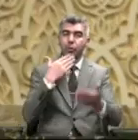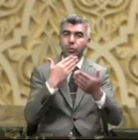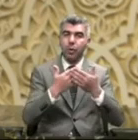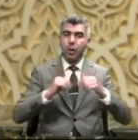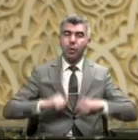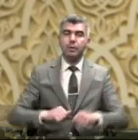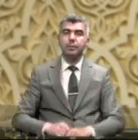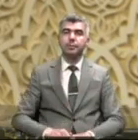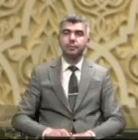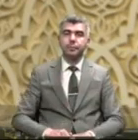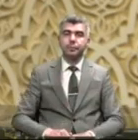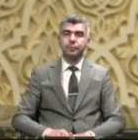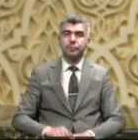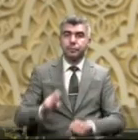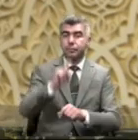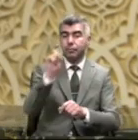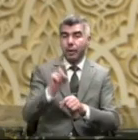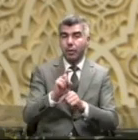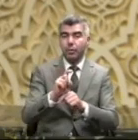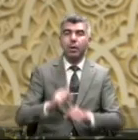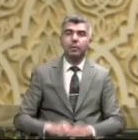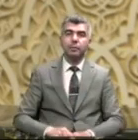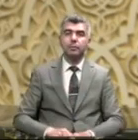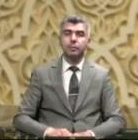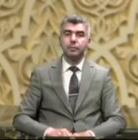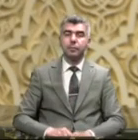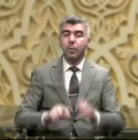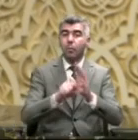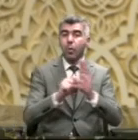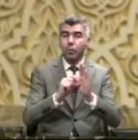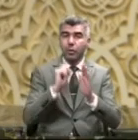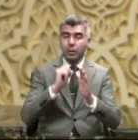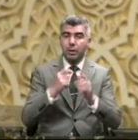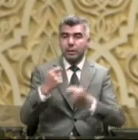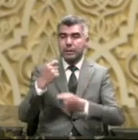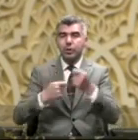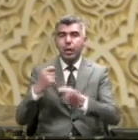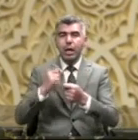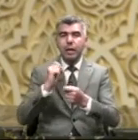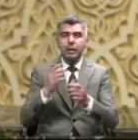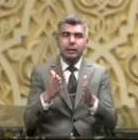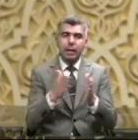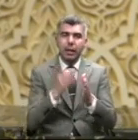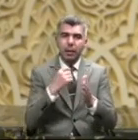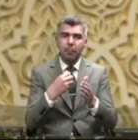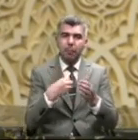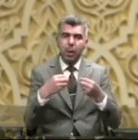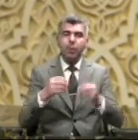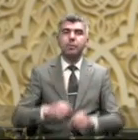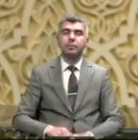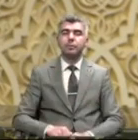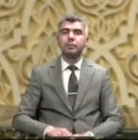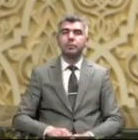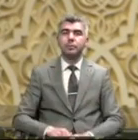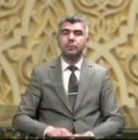سيد الوزير وامروا للسؤال الرابع وموضوعه اوضاع التجار الصغار الكلمه الان لاحد افراد